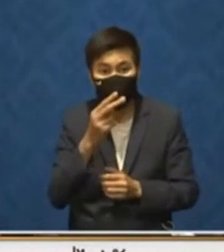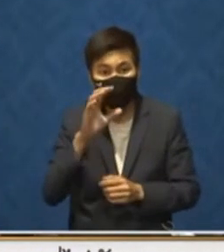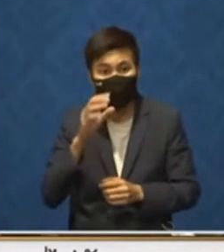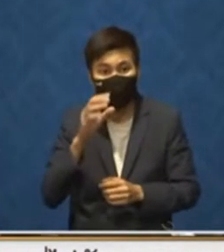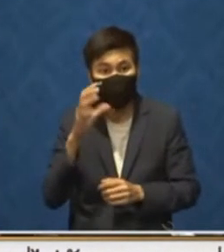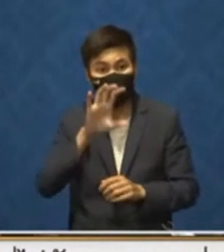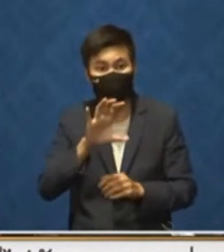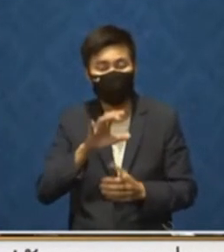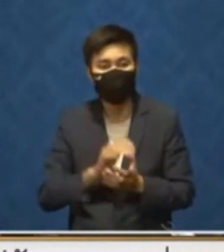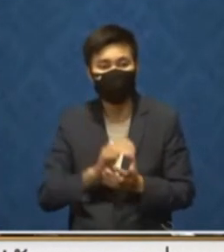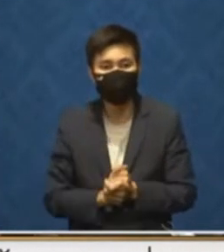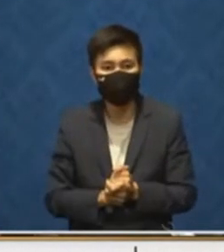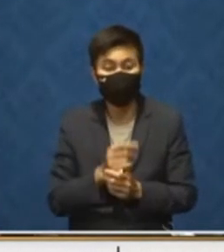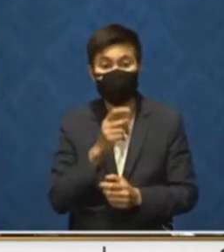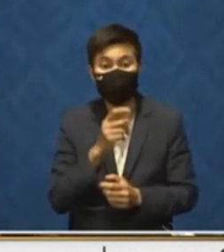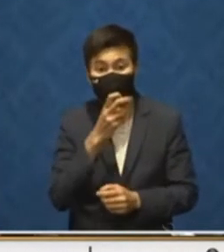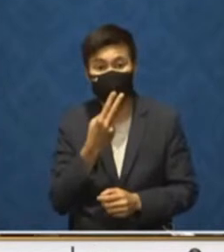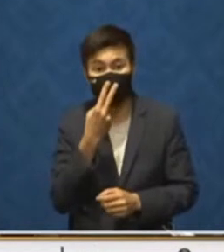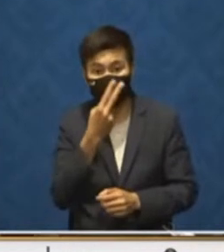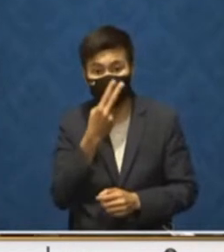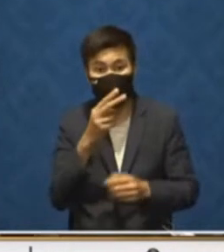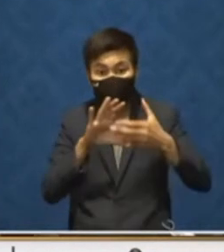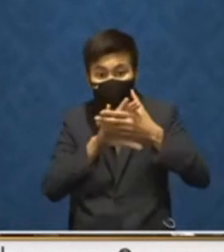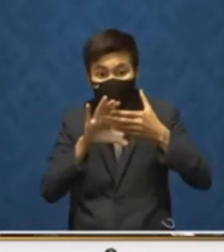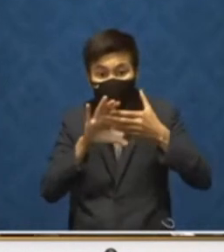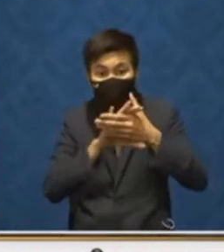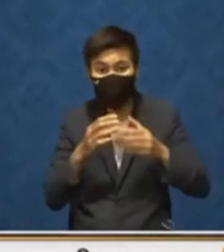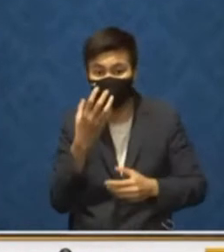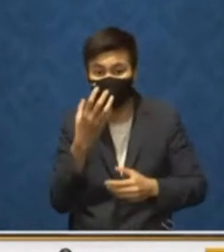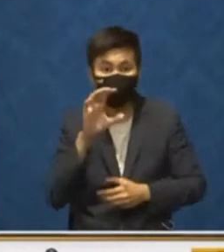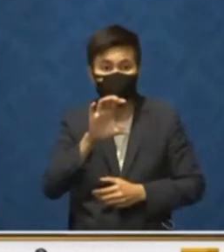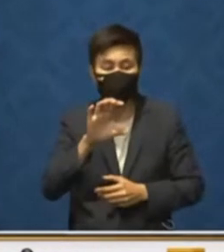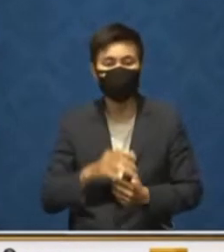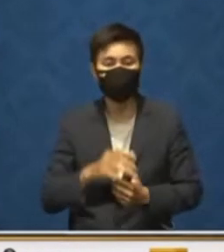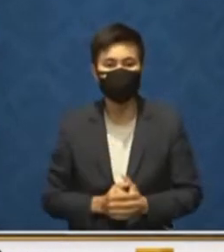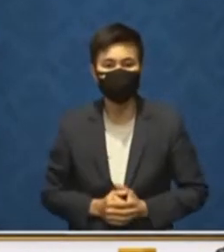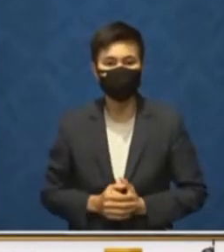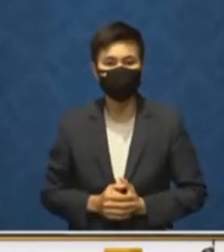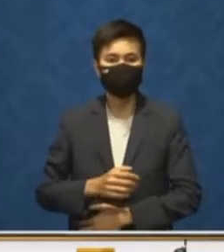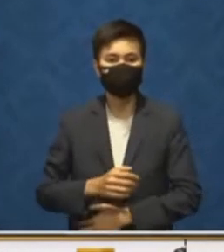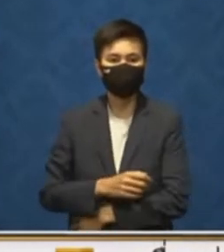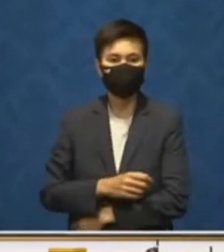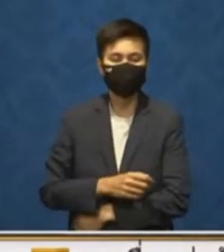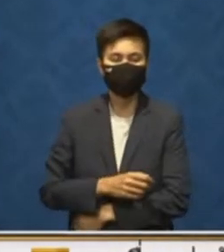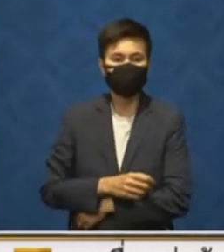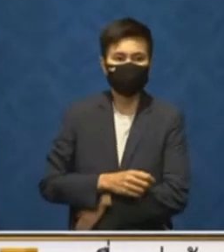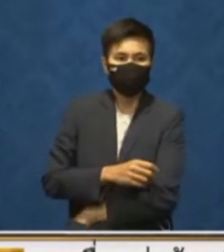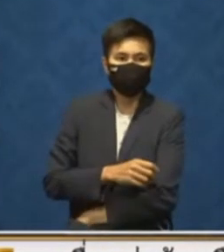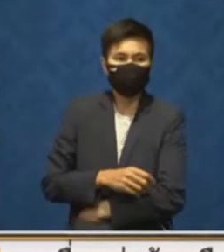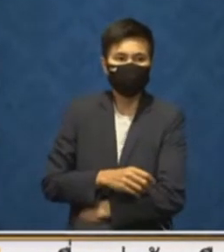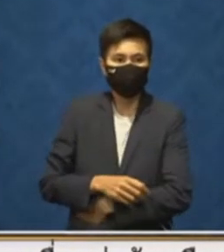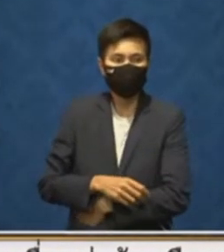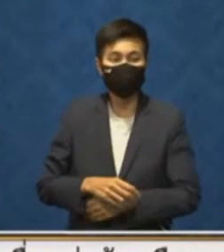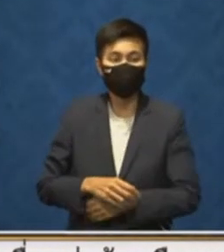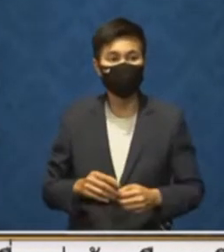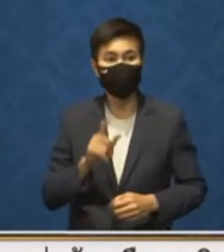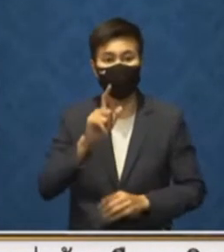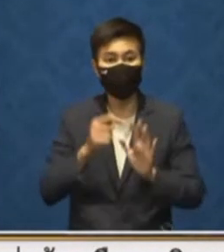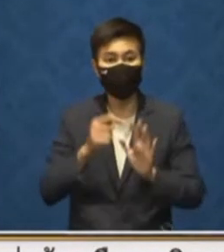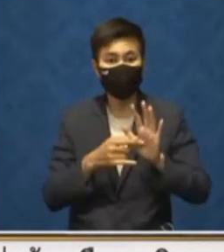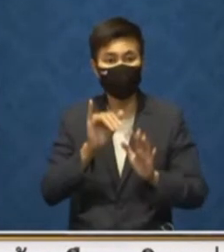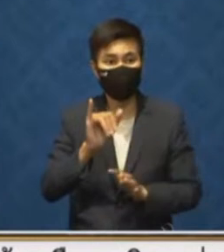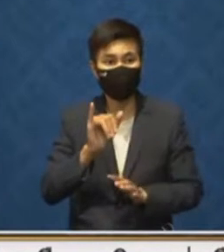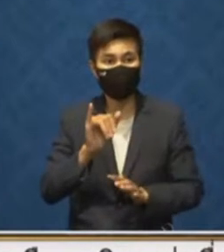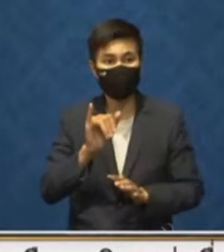ต้องขยายหน้านี้แต่ว่าอยู่ในแผ่นในใน PowerPointอัยการสูงสุดได้พิจารณาและมีคำสั่ง